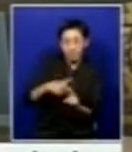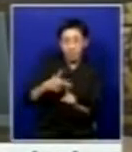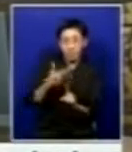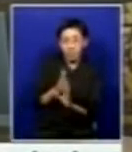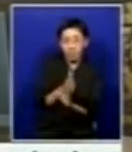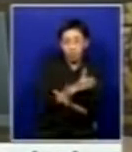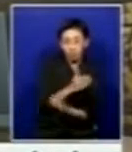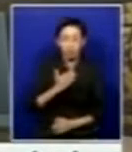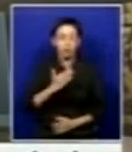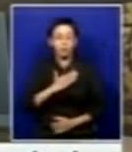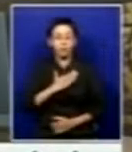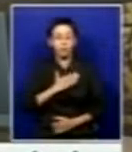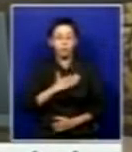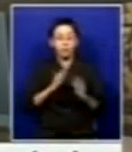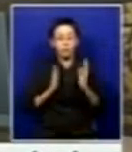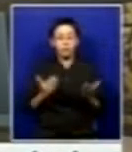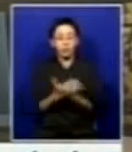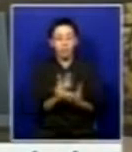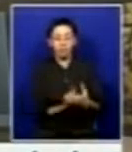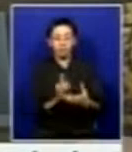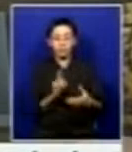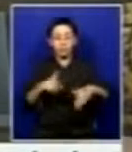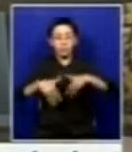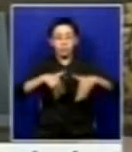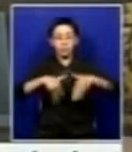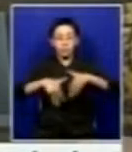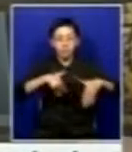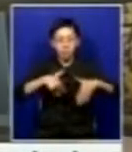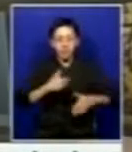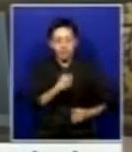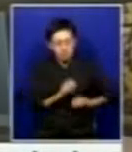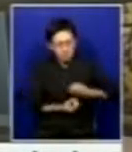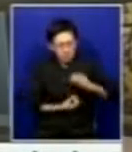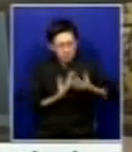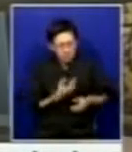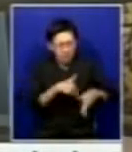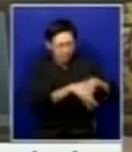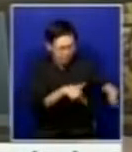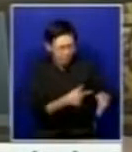ผมเองในฐานะเป็นตัวแทนพี่น้องประชาชนวันนี้เนี่ยขอพูดแทนพี่น้องประชาชนครับ